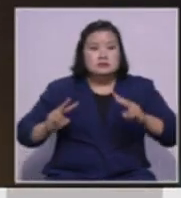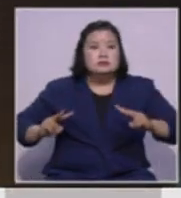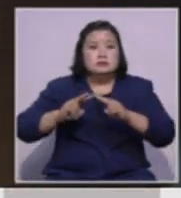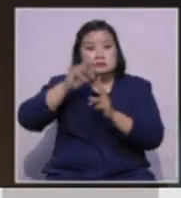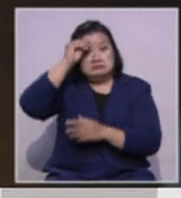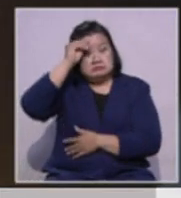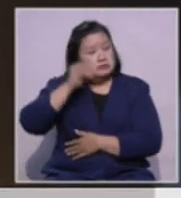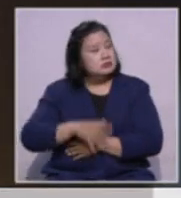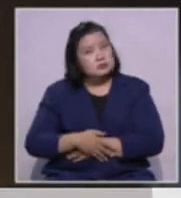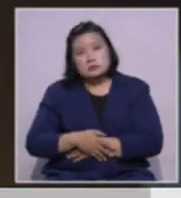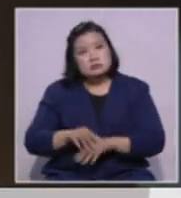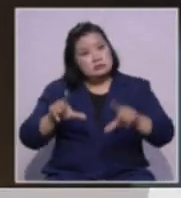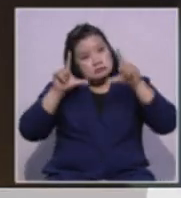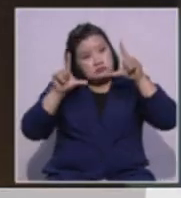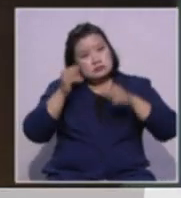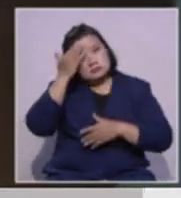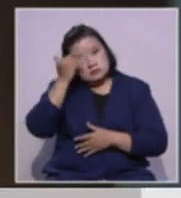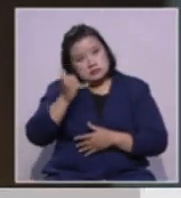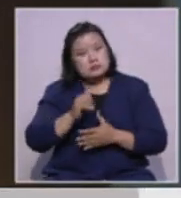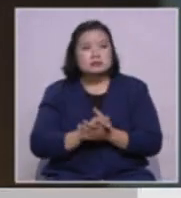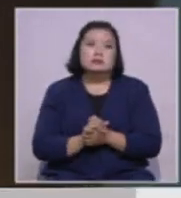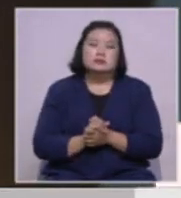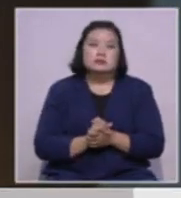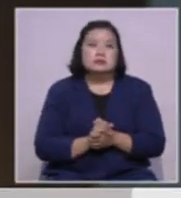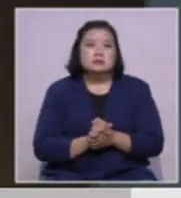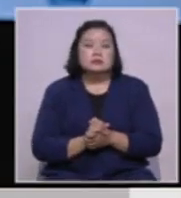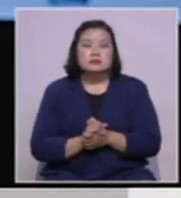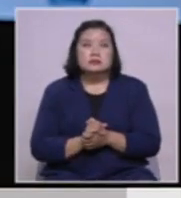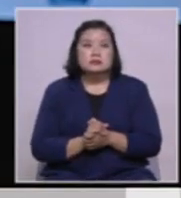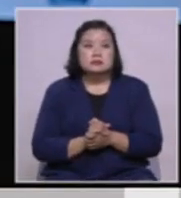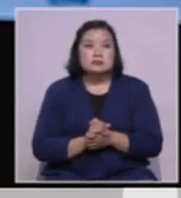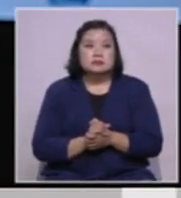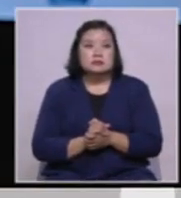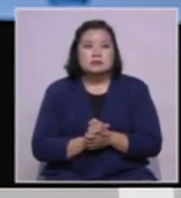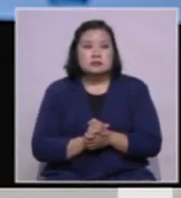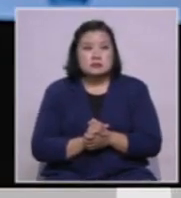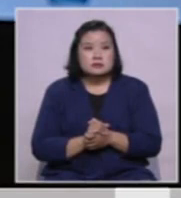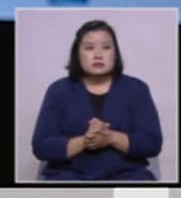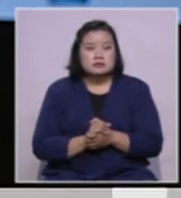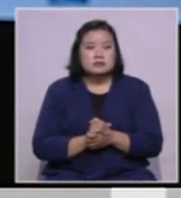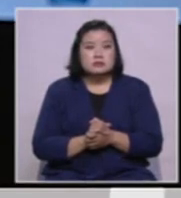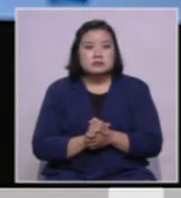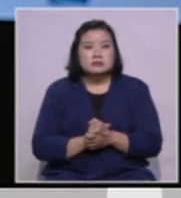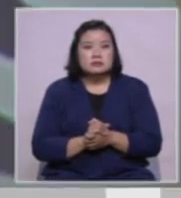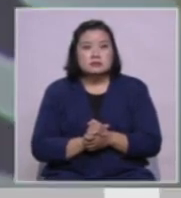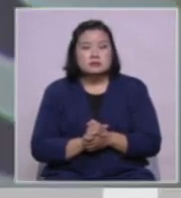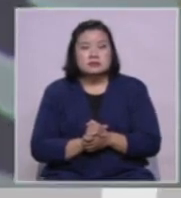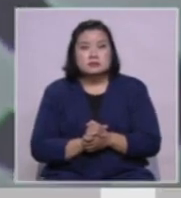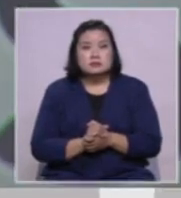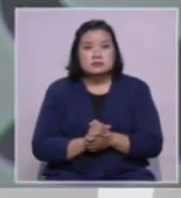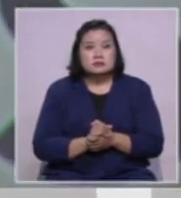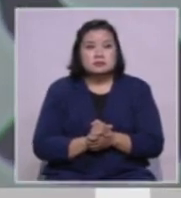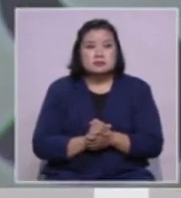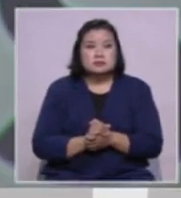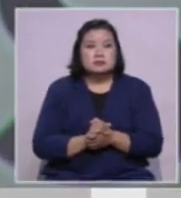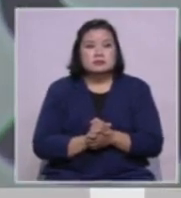ขึ้นหน้าหนึ่ง ไม่รู้โดดเด่นหรือเรื่องเยอะนะครับโดดเด่นกับเรื่องเยอะมันก็คาบลูกคาบดอกว่าหมายถึงอะไร นะฮะเอาแปลว่าเรื่องนี้เ